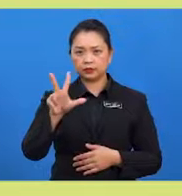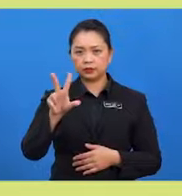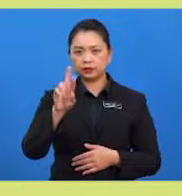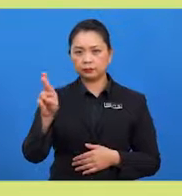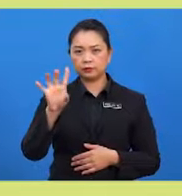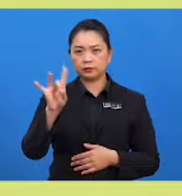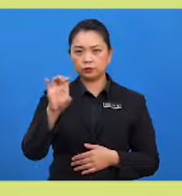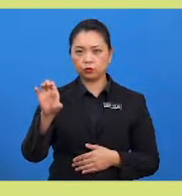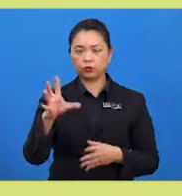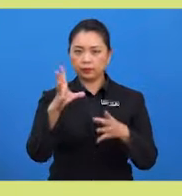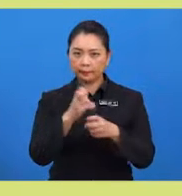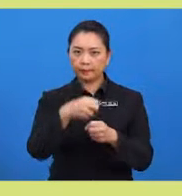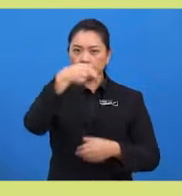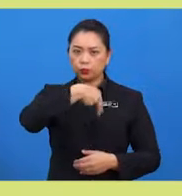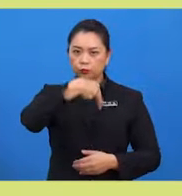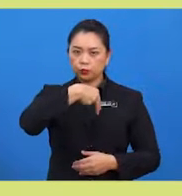RM23,800 dan kita dapat untung kasar